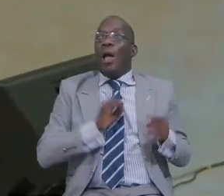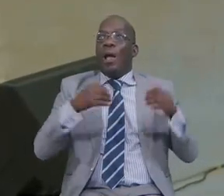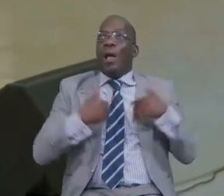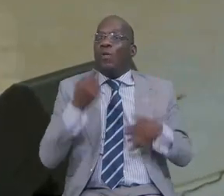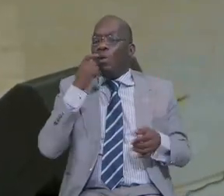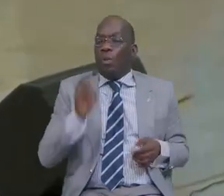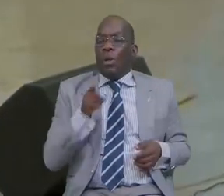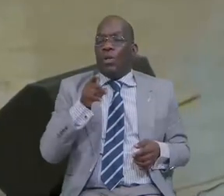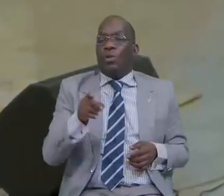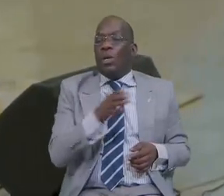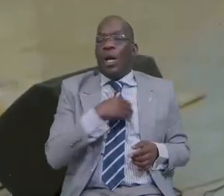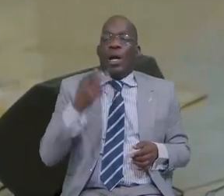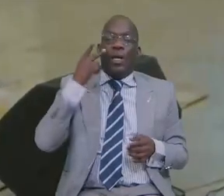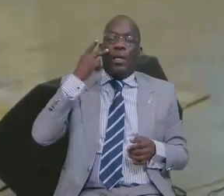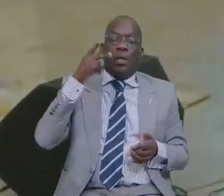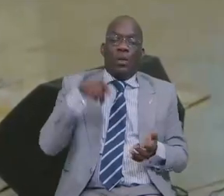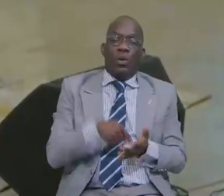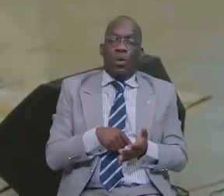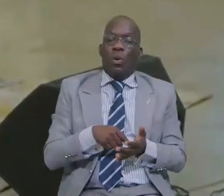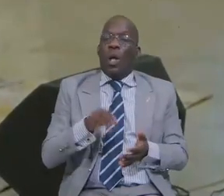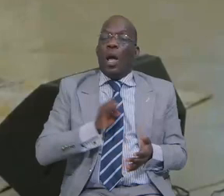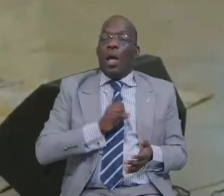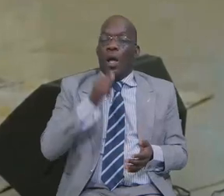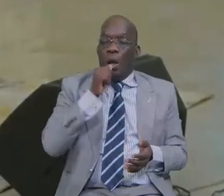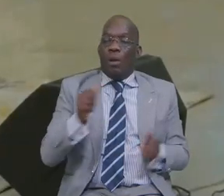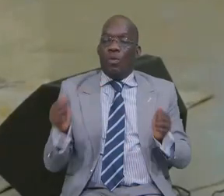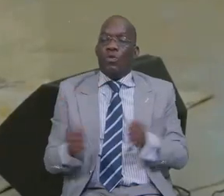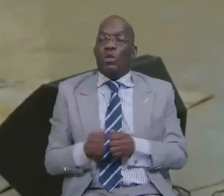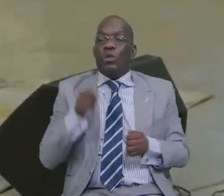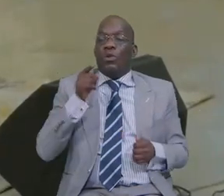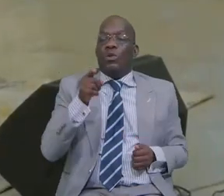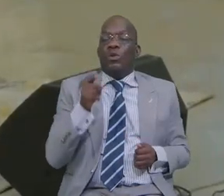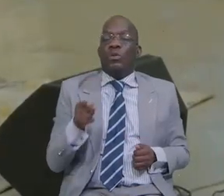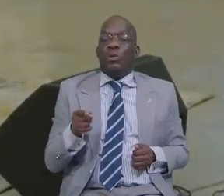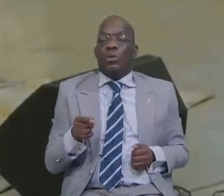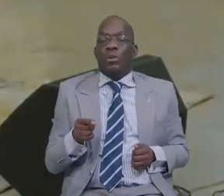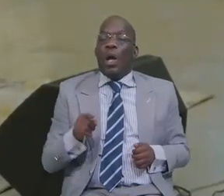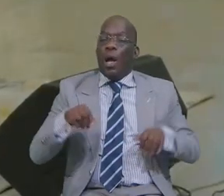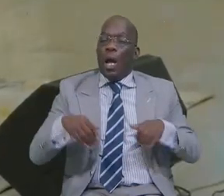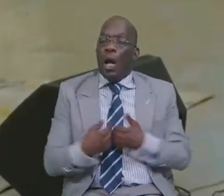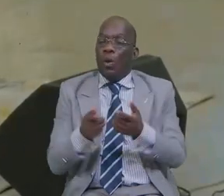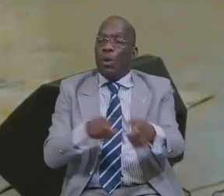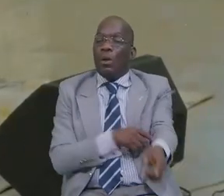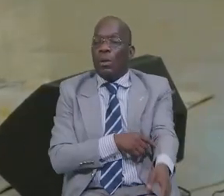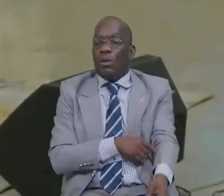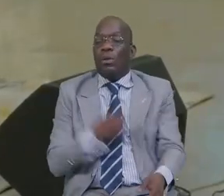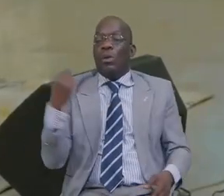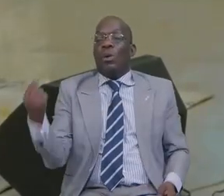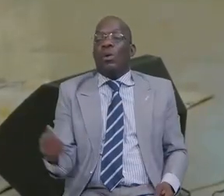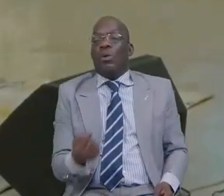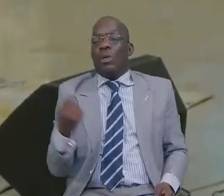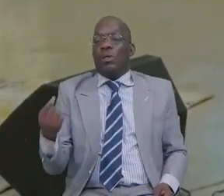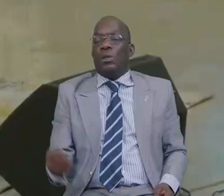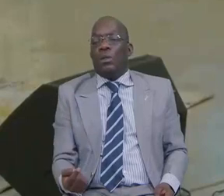vous ai prescrit. Et voici, je suis avec vous. Pendant combien de temps? Tous